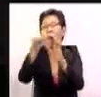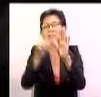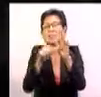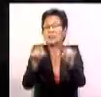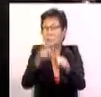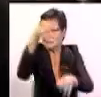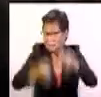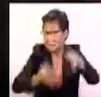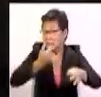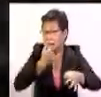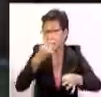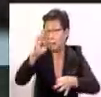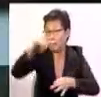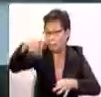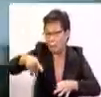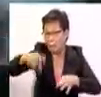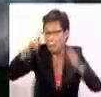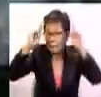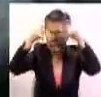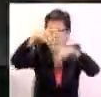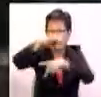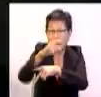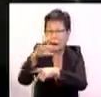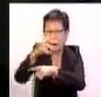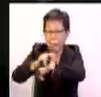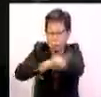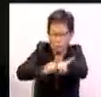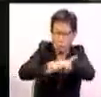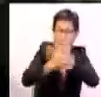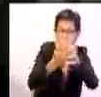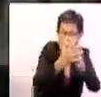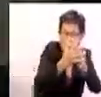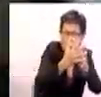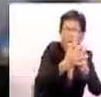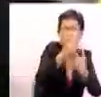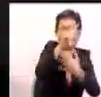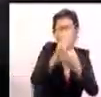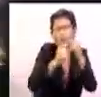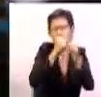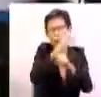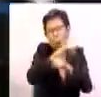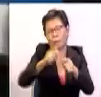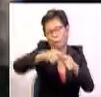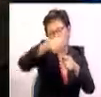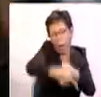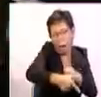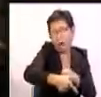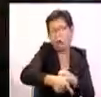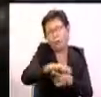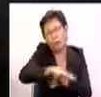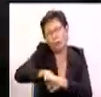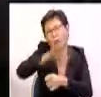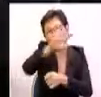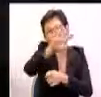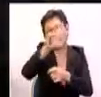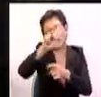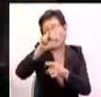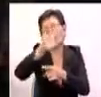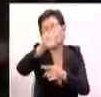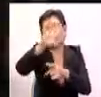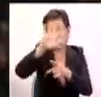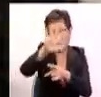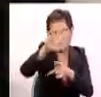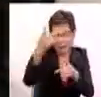sabit kesalahan, Ahli Parlimen Pekan itu boleh dihukum penjara maksimum 20 tahun dan denda yang boleh sampai 5 kali ganda